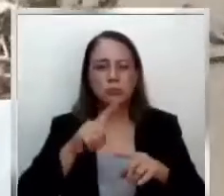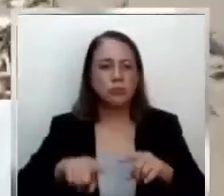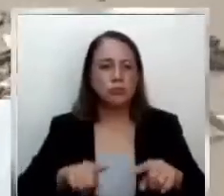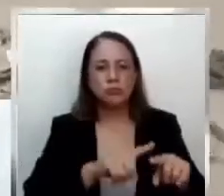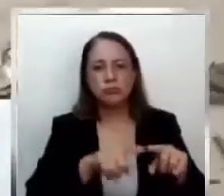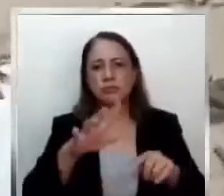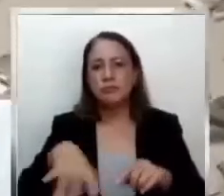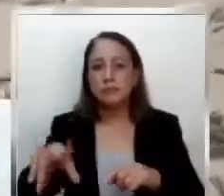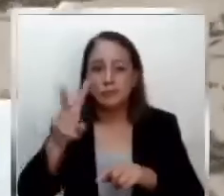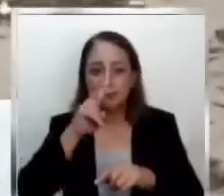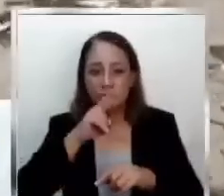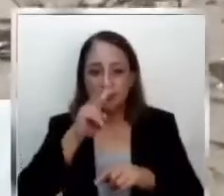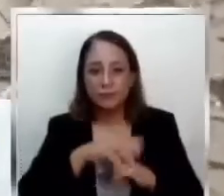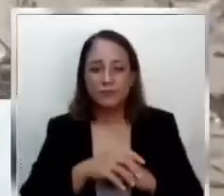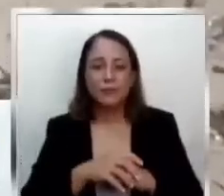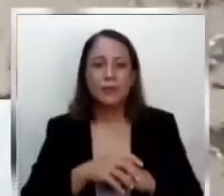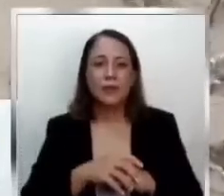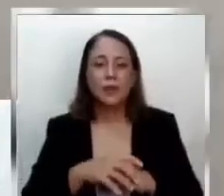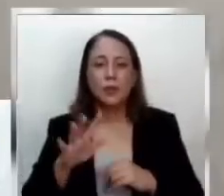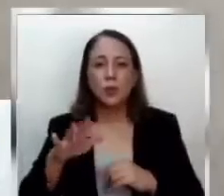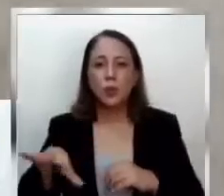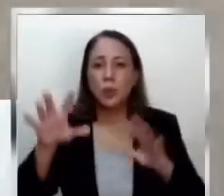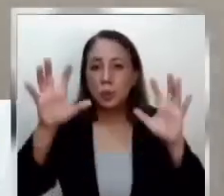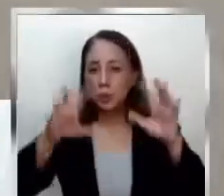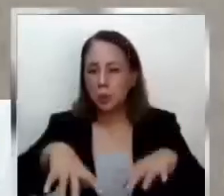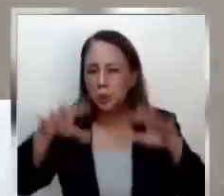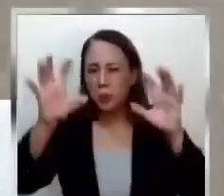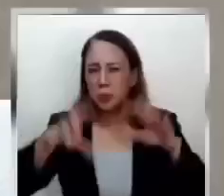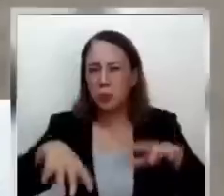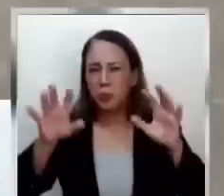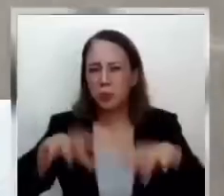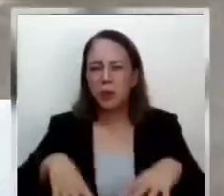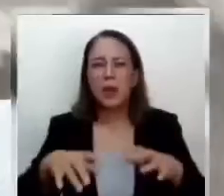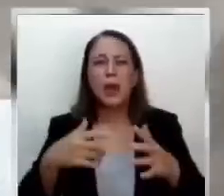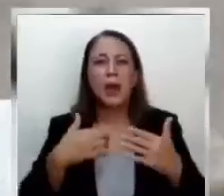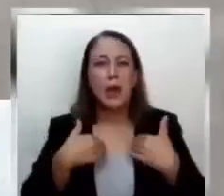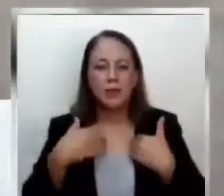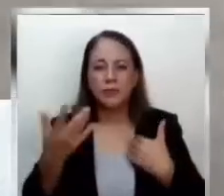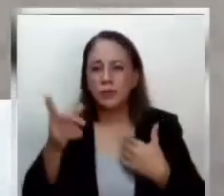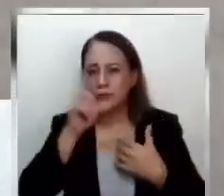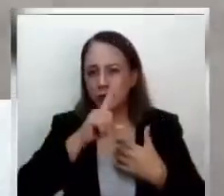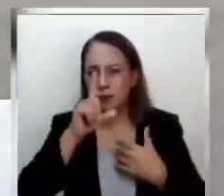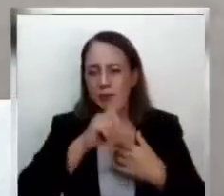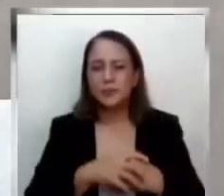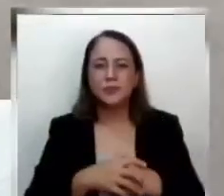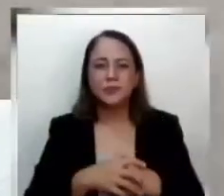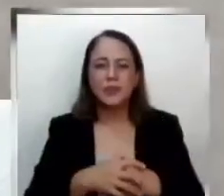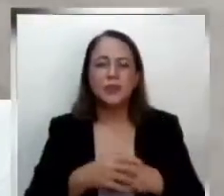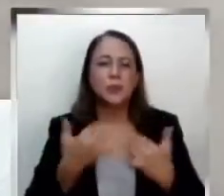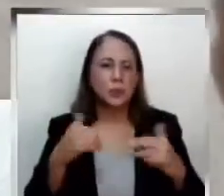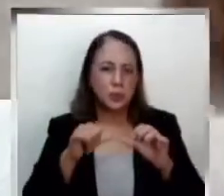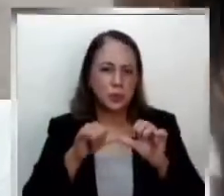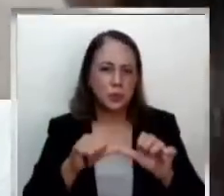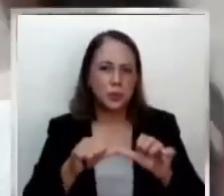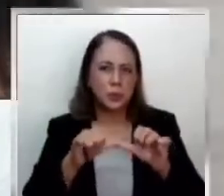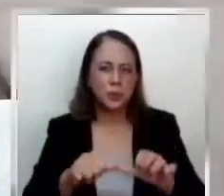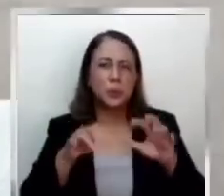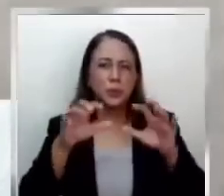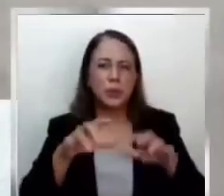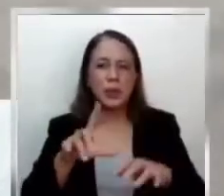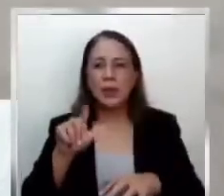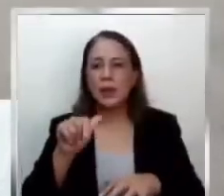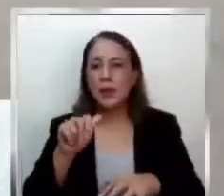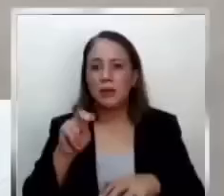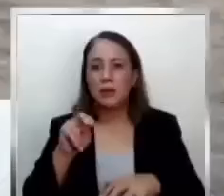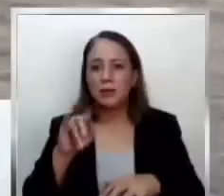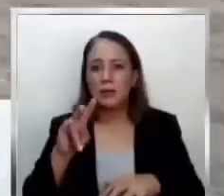Visayas. Localized thunderstorms naman ang umiiral sa Luzon. Patuloy na umiiral sa ngayon ang La Niña na